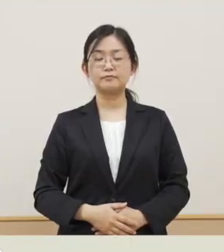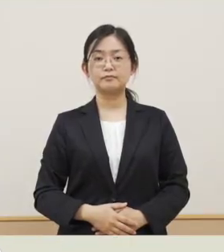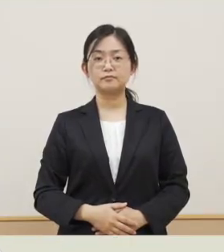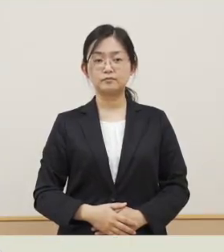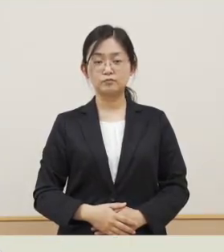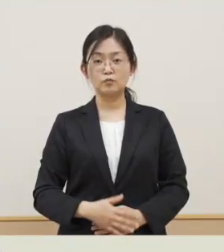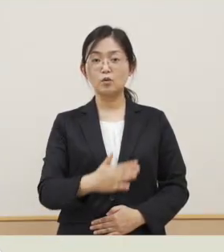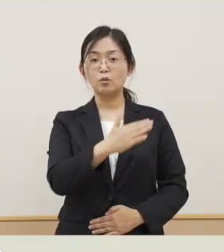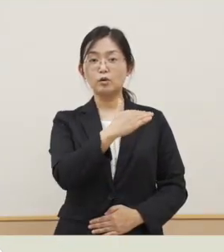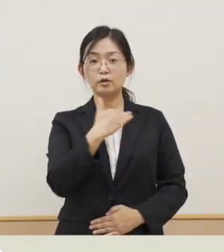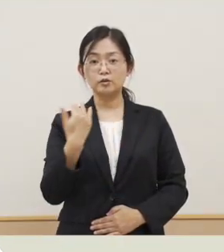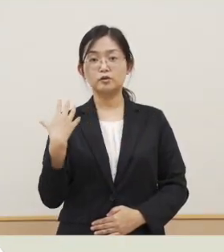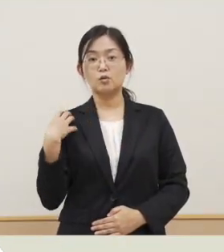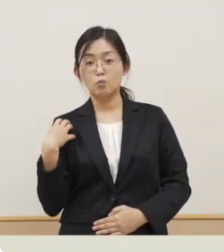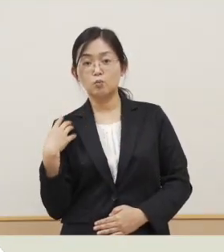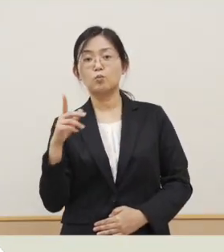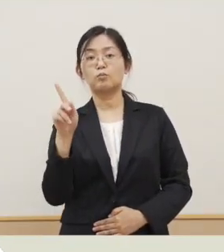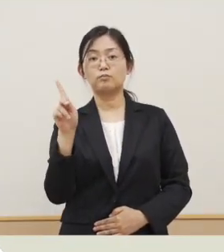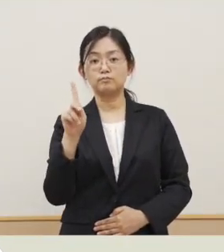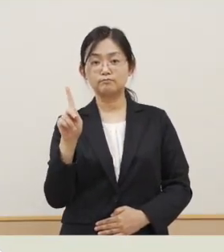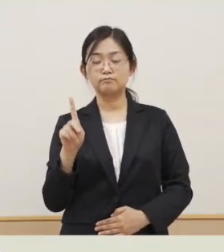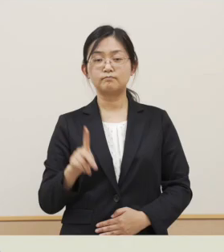私たちは何をすればいいの？